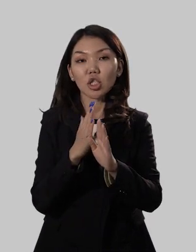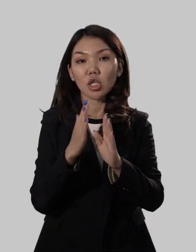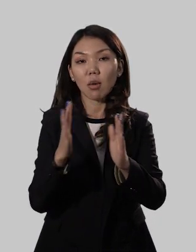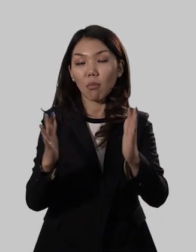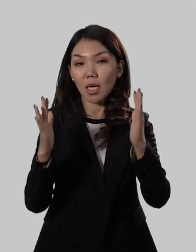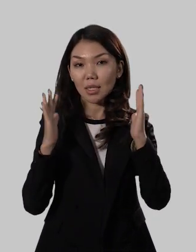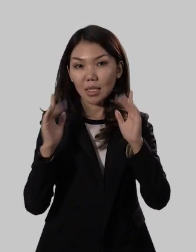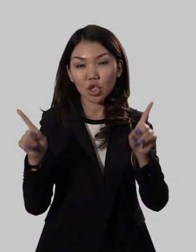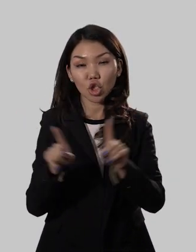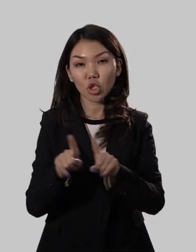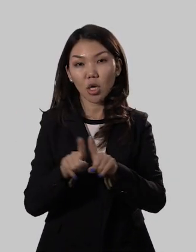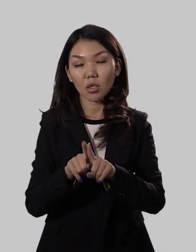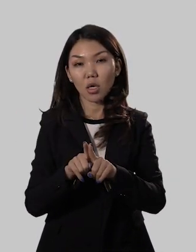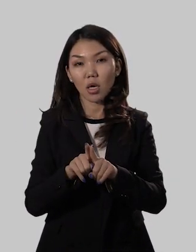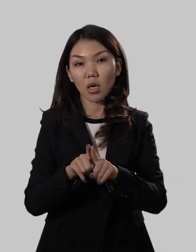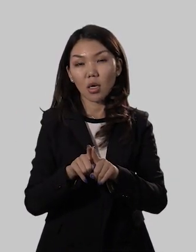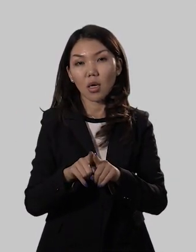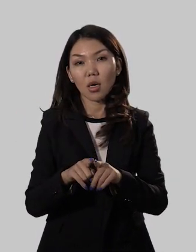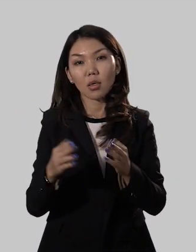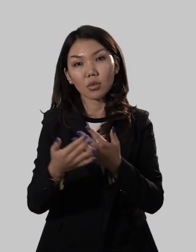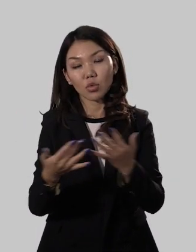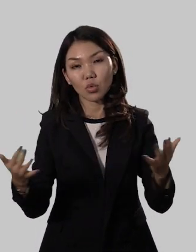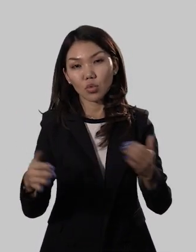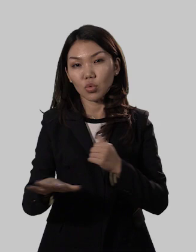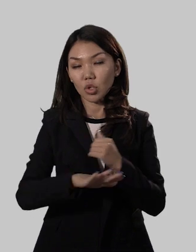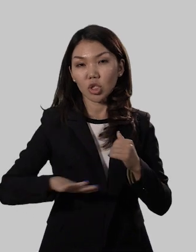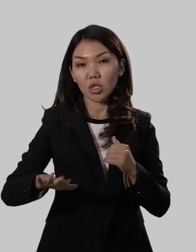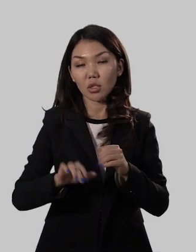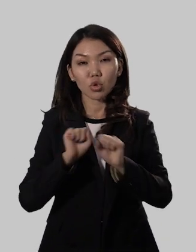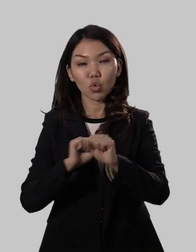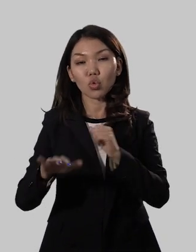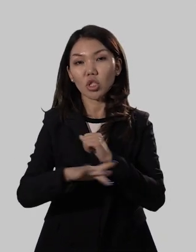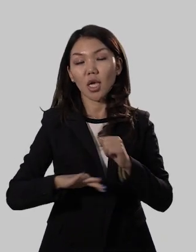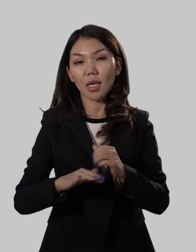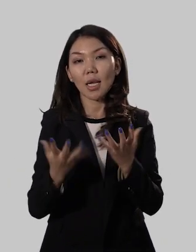парктары жана корук жайлар болуп эсептелет.